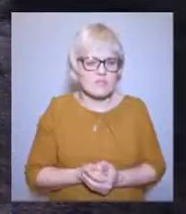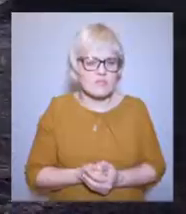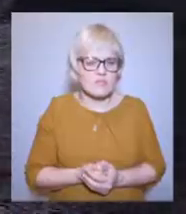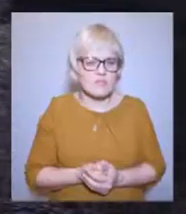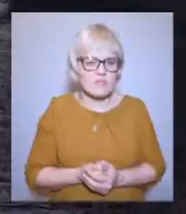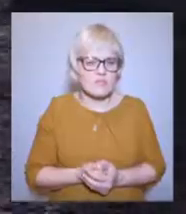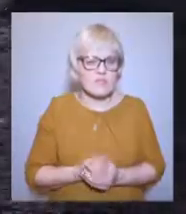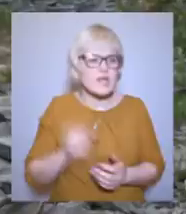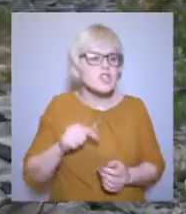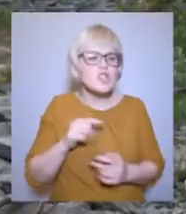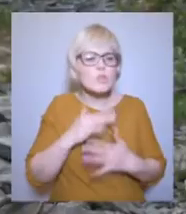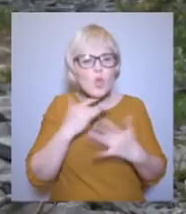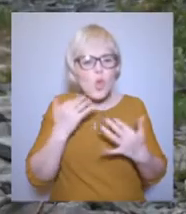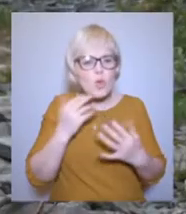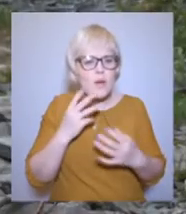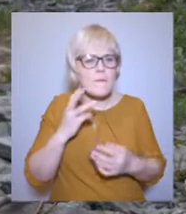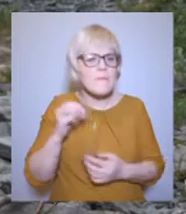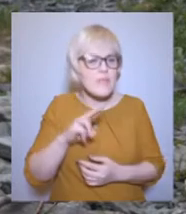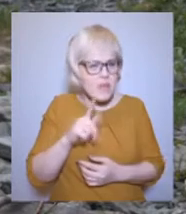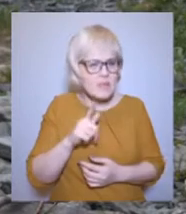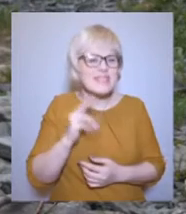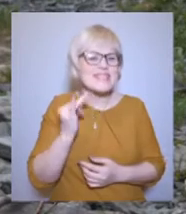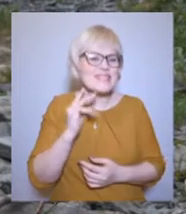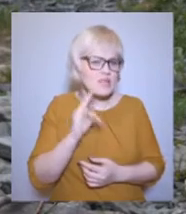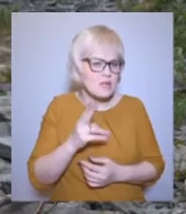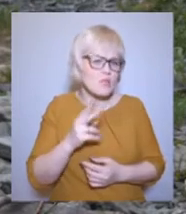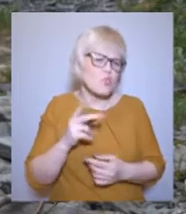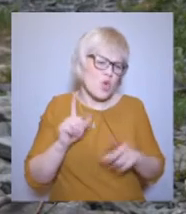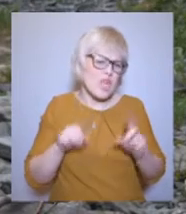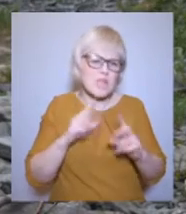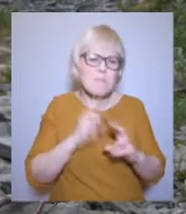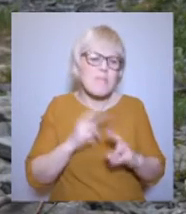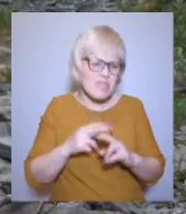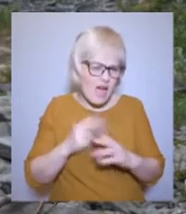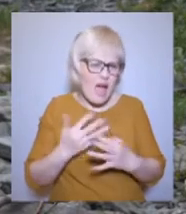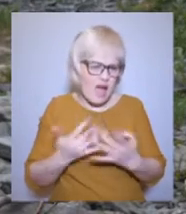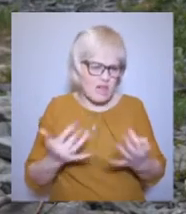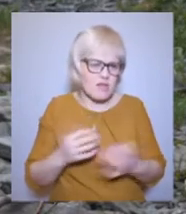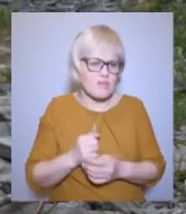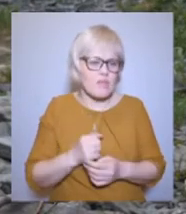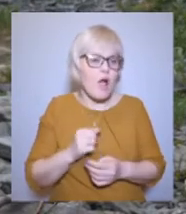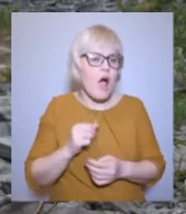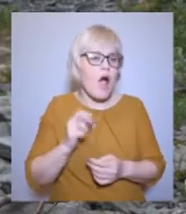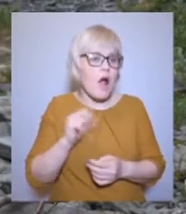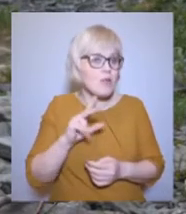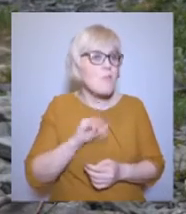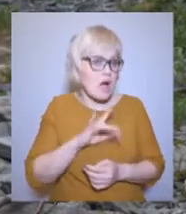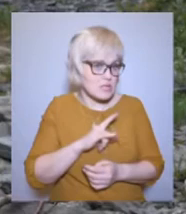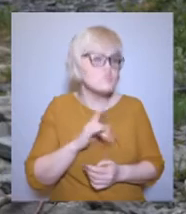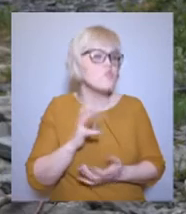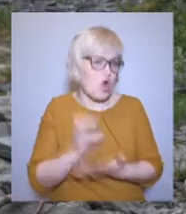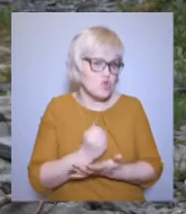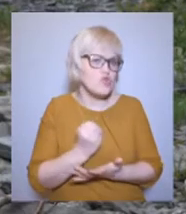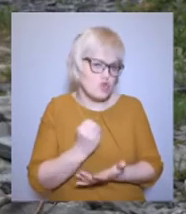Но рудопроявлений здесь очень много. Цветных металлов, цинка, меди, свинца. Значит, редких